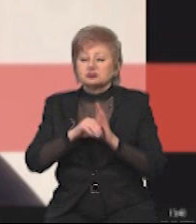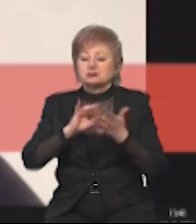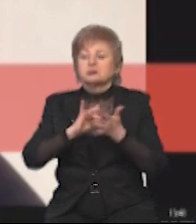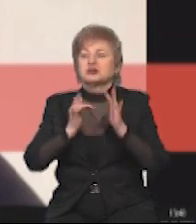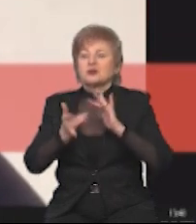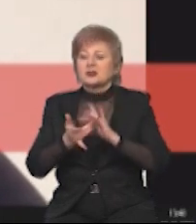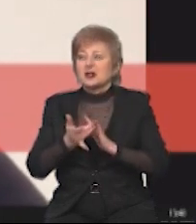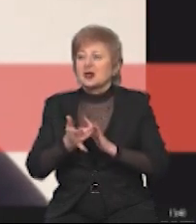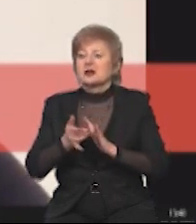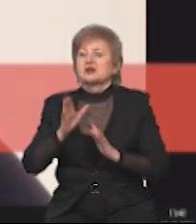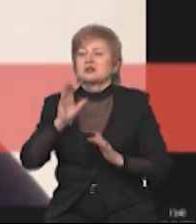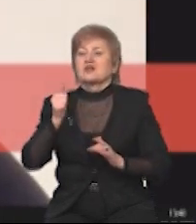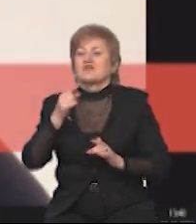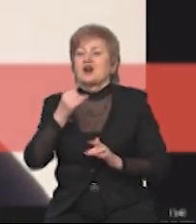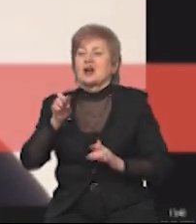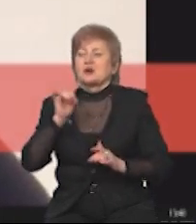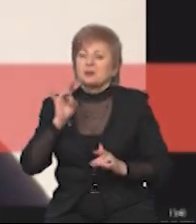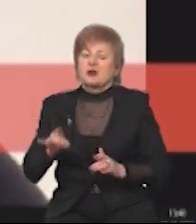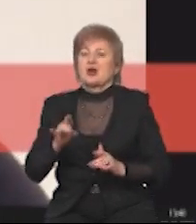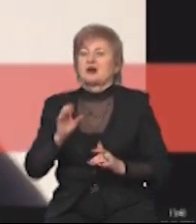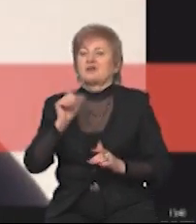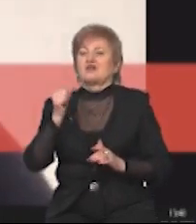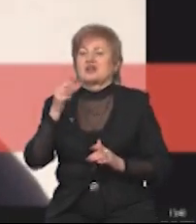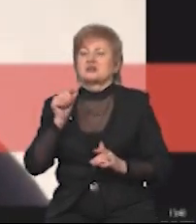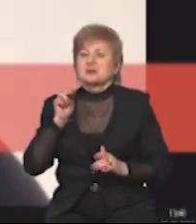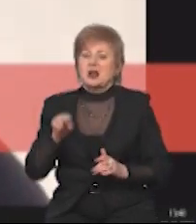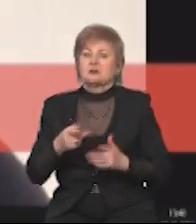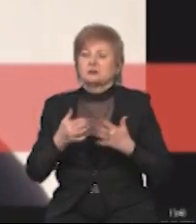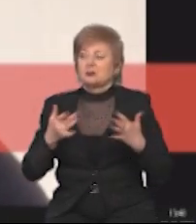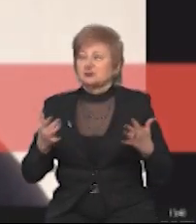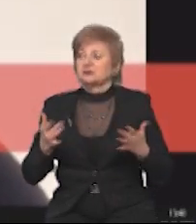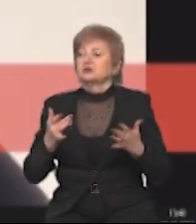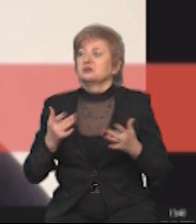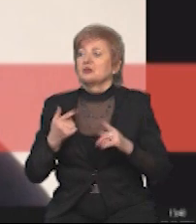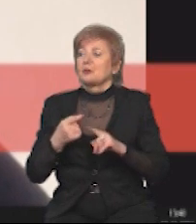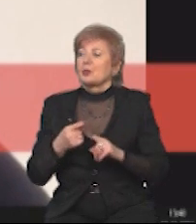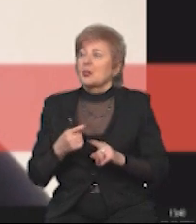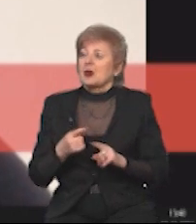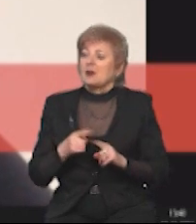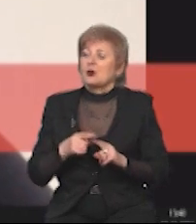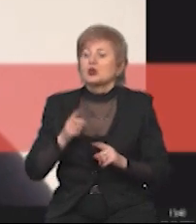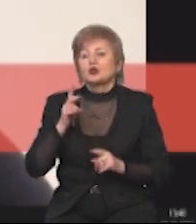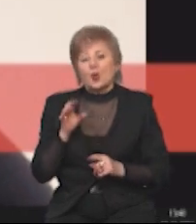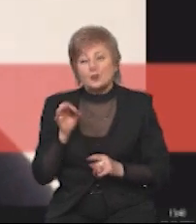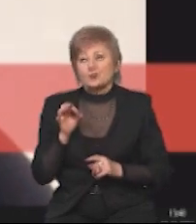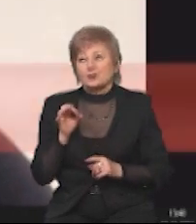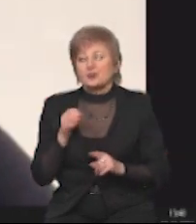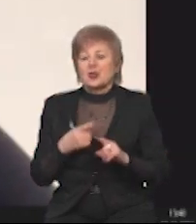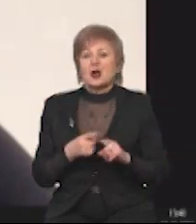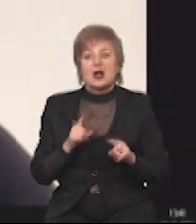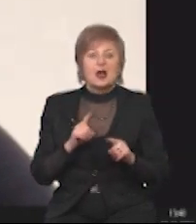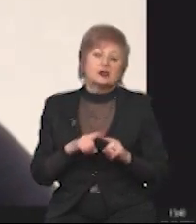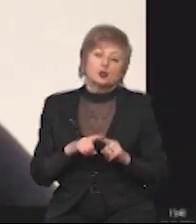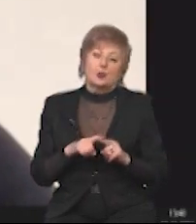группы Viber, там, WhatsApp, Telegram, все уходят и, в принципе, торги делают там. Но это как